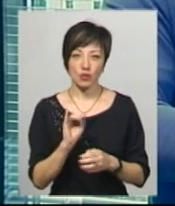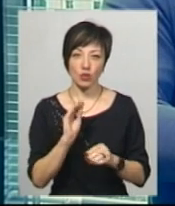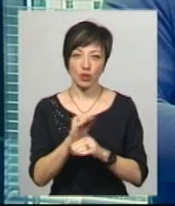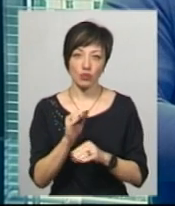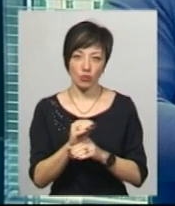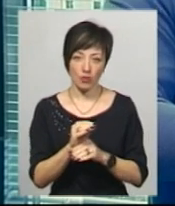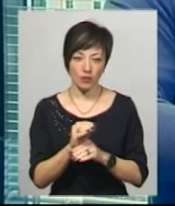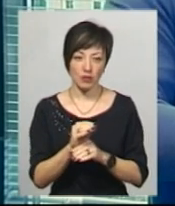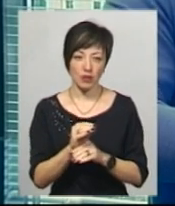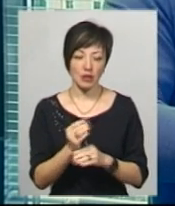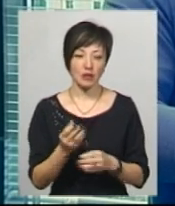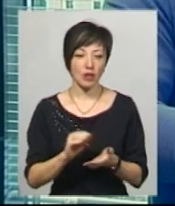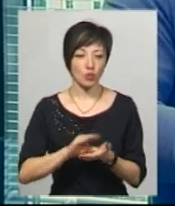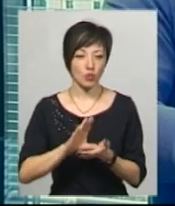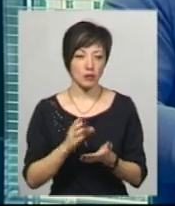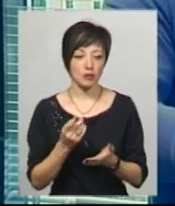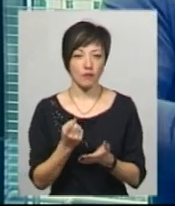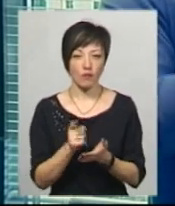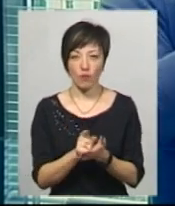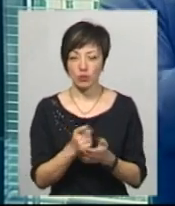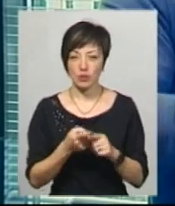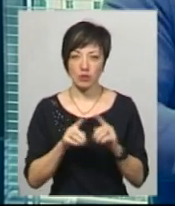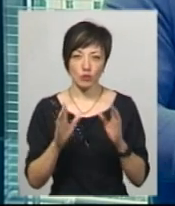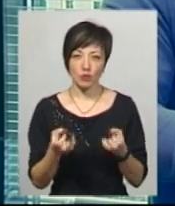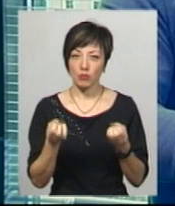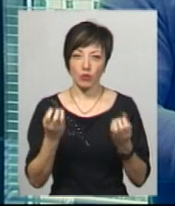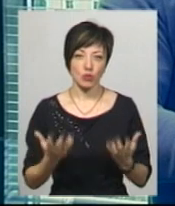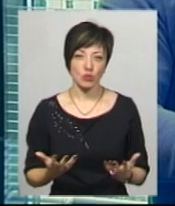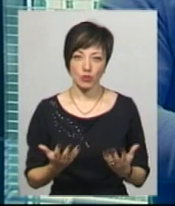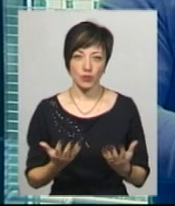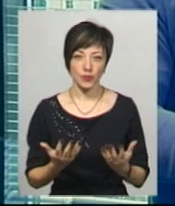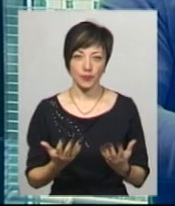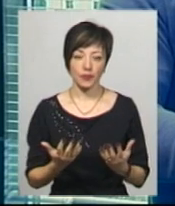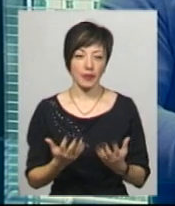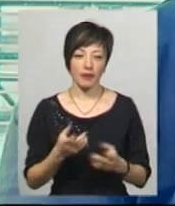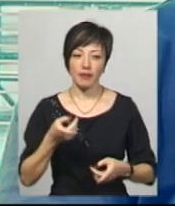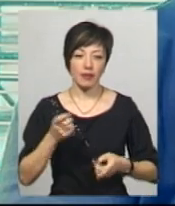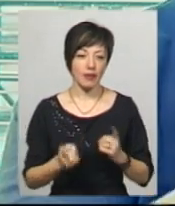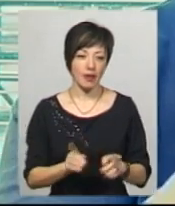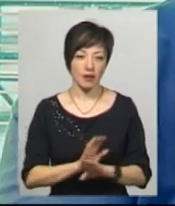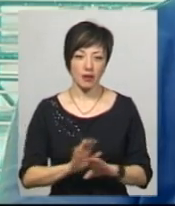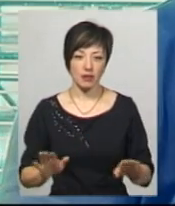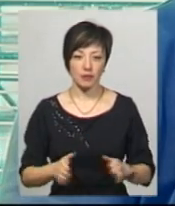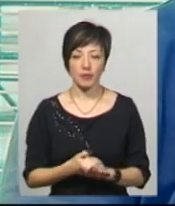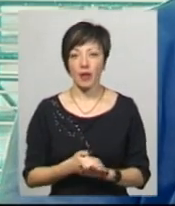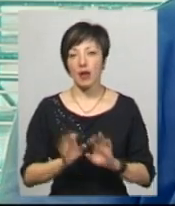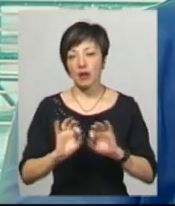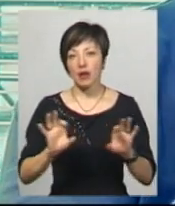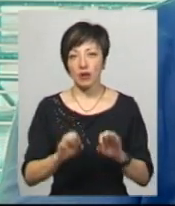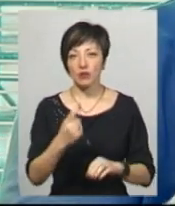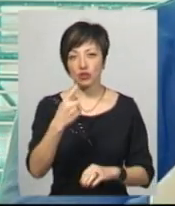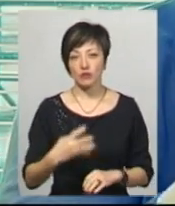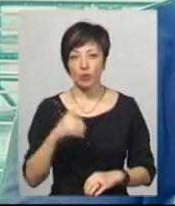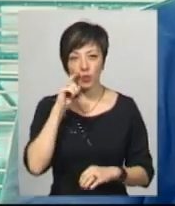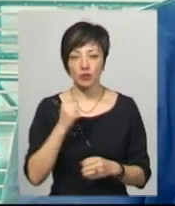додаткові надходження до пенсійного фонду – це буде просто нереальне. За словами Устенка, більш як чверть